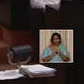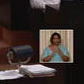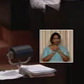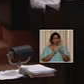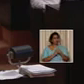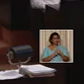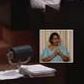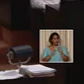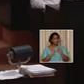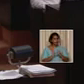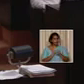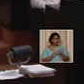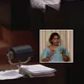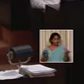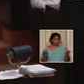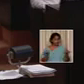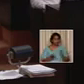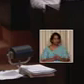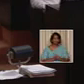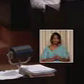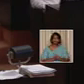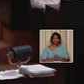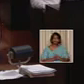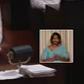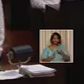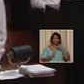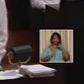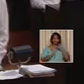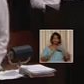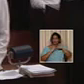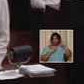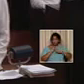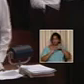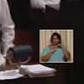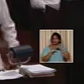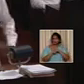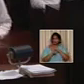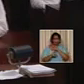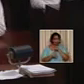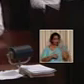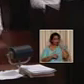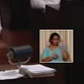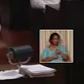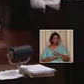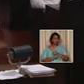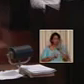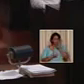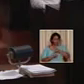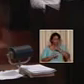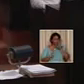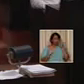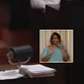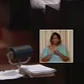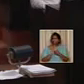බරපතල අසාධාරණයක් නොවේද? අග්නිදිග විශ්වවිද්‍යාලයේ සිදු ඇති බවට වාර්තා වූ අක්‍රමිකතා